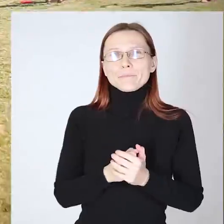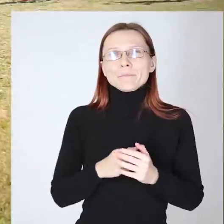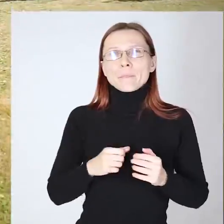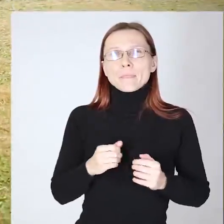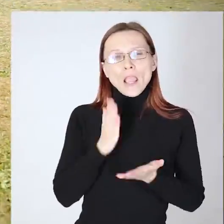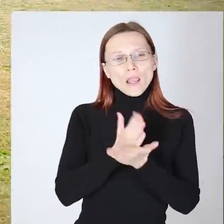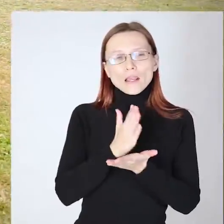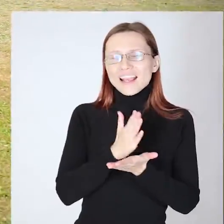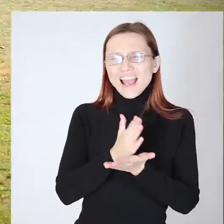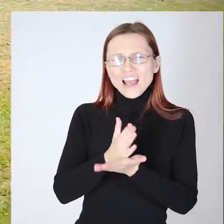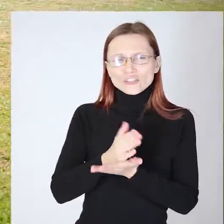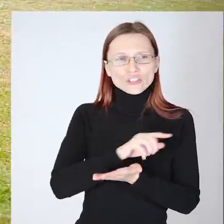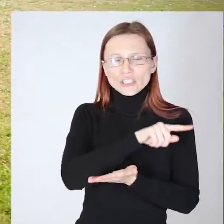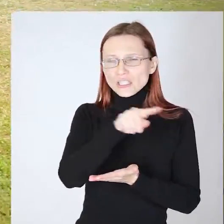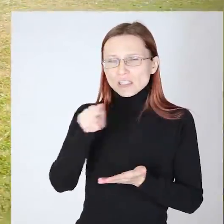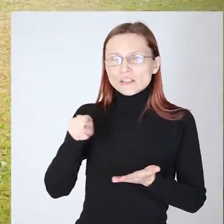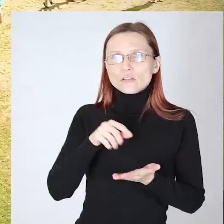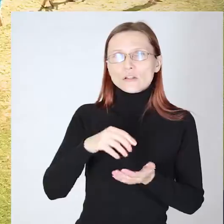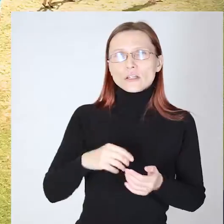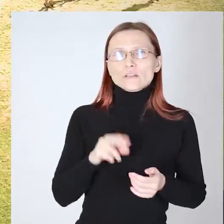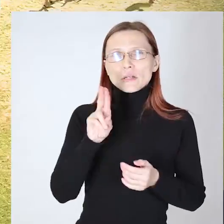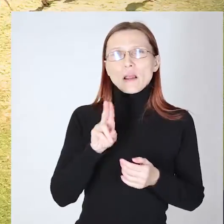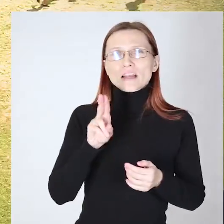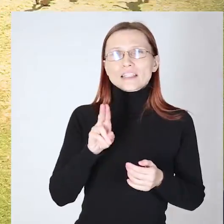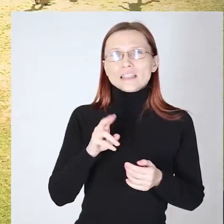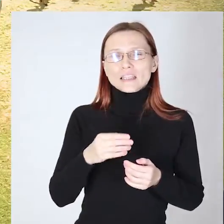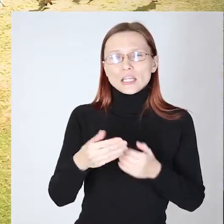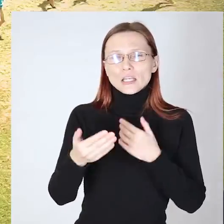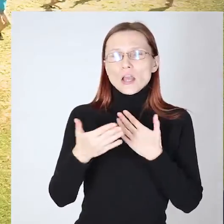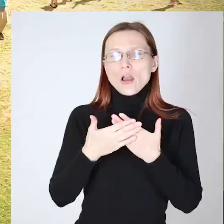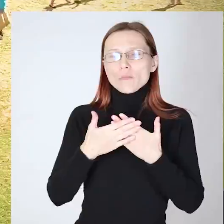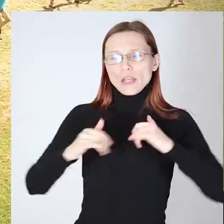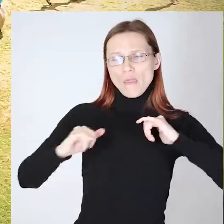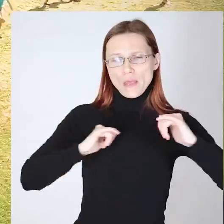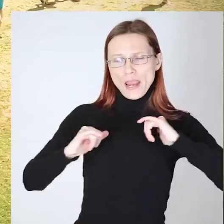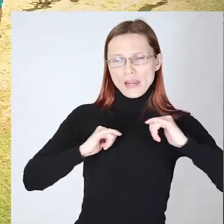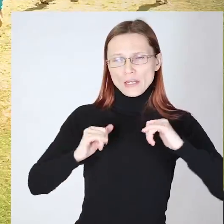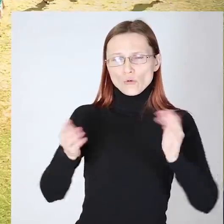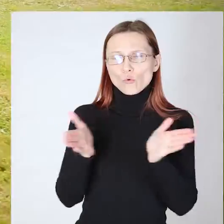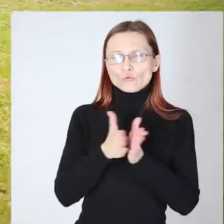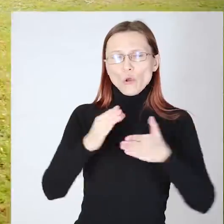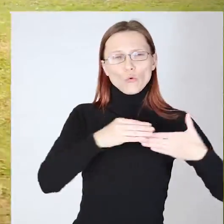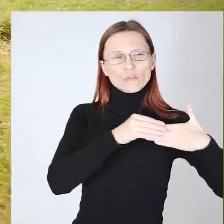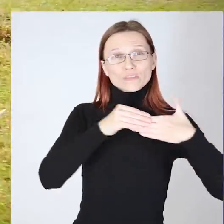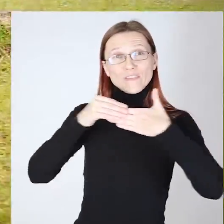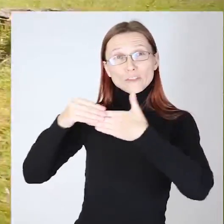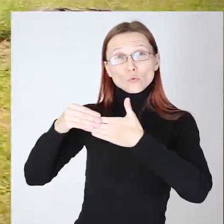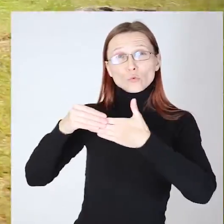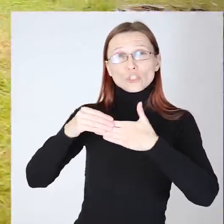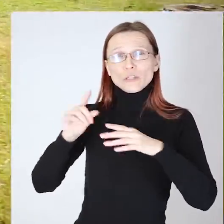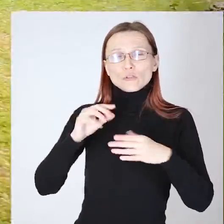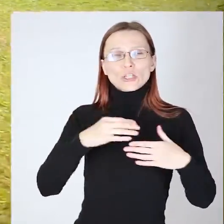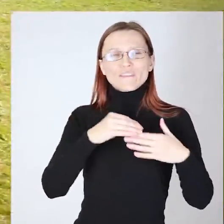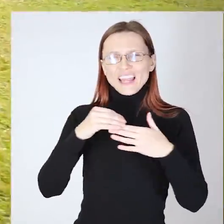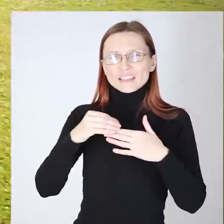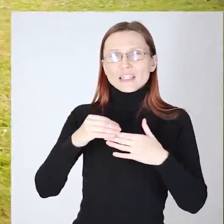každý dosiahol vďaka tomu tréningu a vedeniu tých vedúcich to, čo bolo